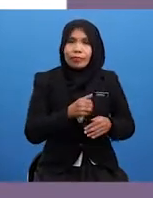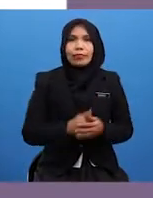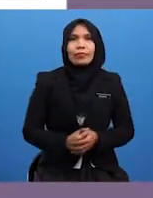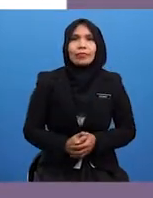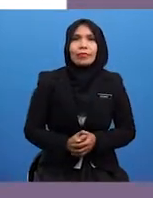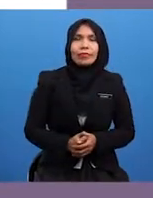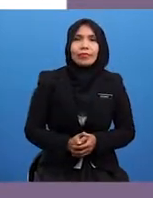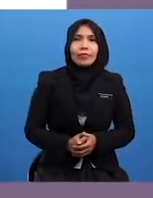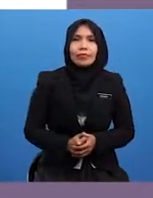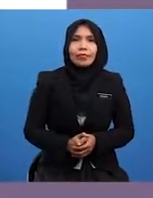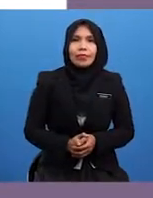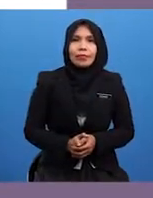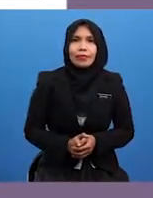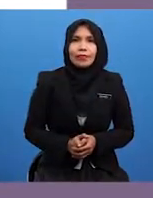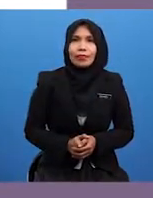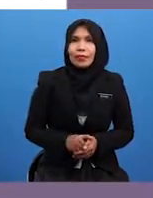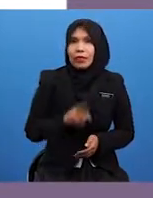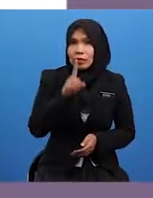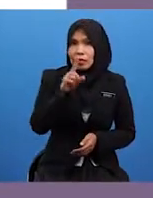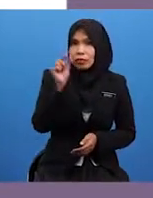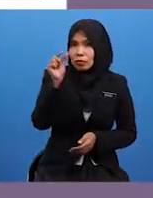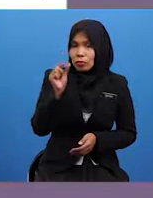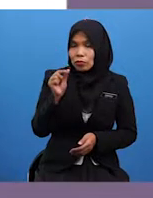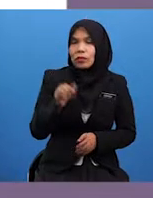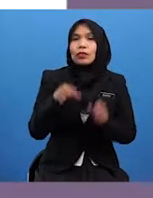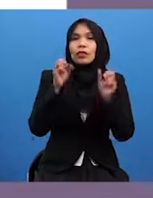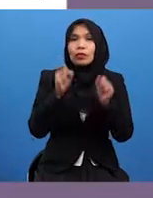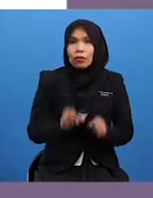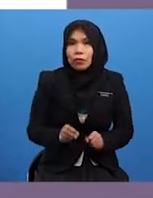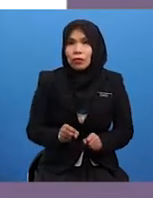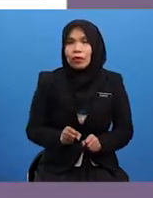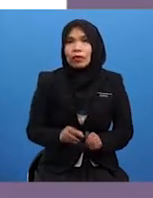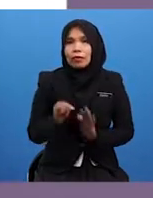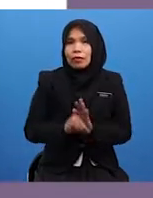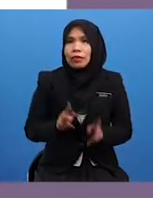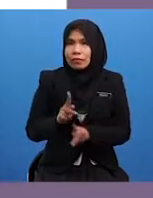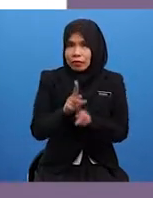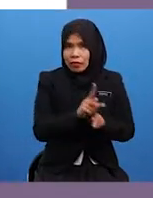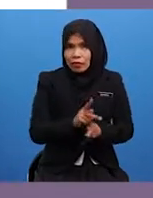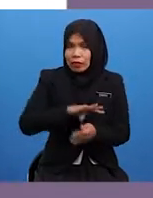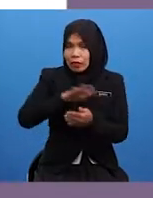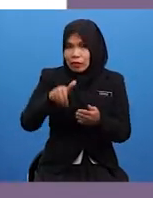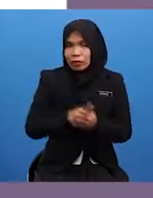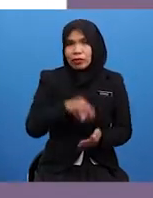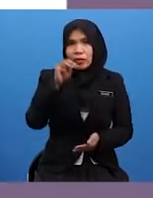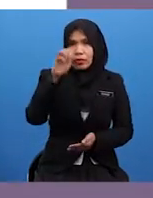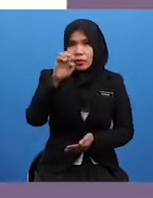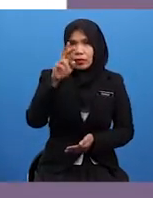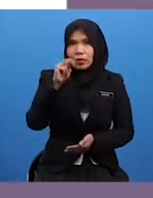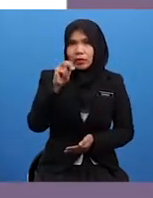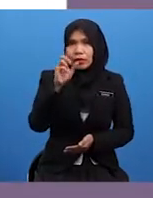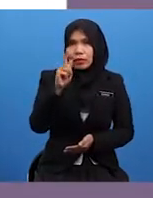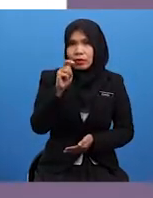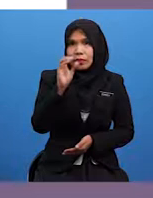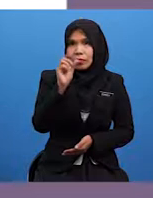laluan yang sama. Satu suis boleh mengawal ke semua mentol. Sekiranya suis dibuka,